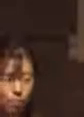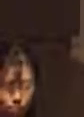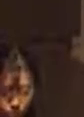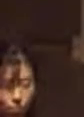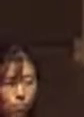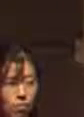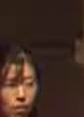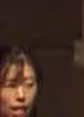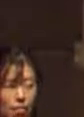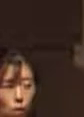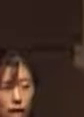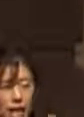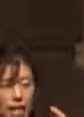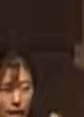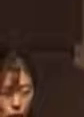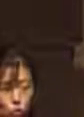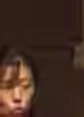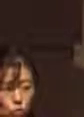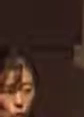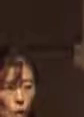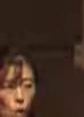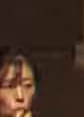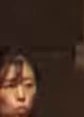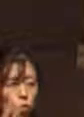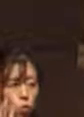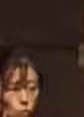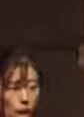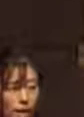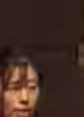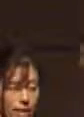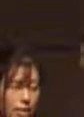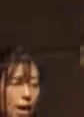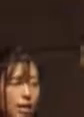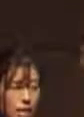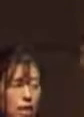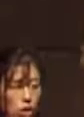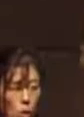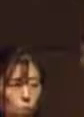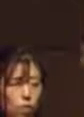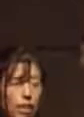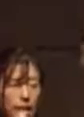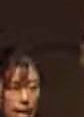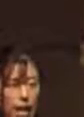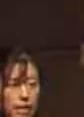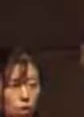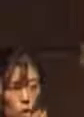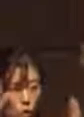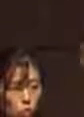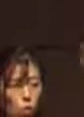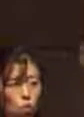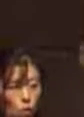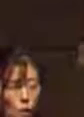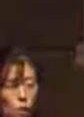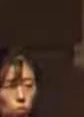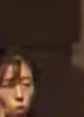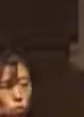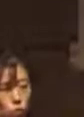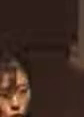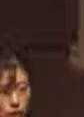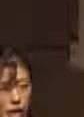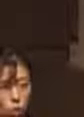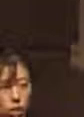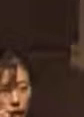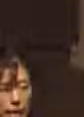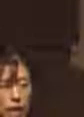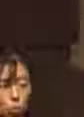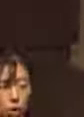災連携研究センター長の福和先生に、今大会の総評と次の大会への期待についてお話しい